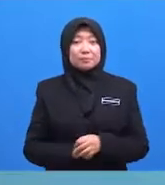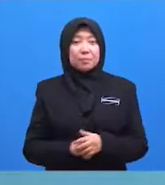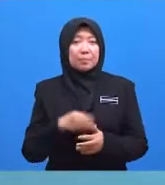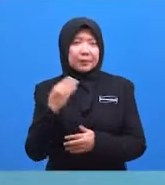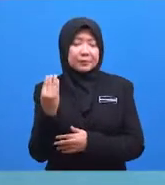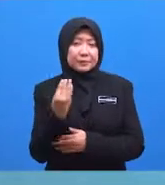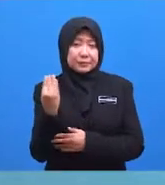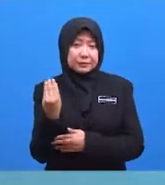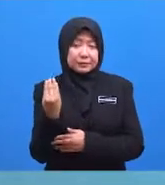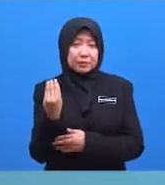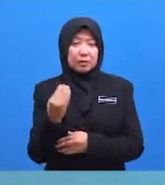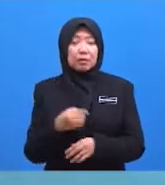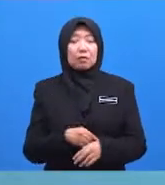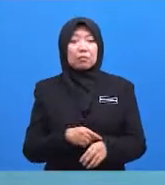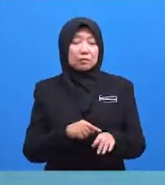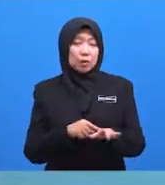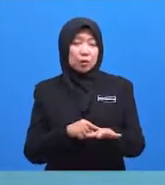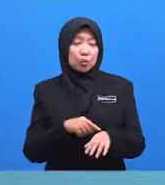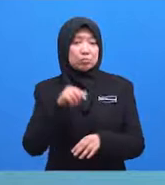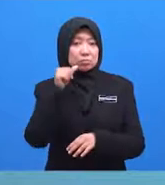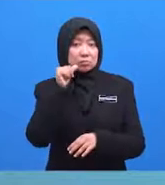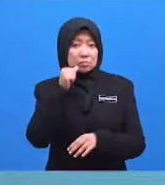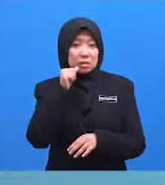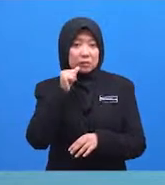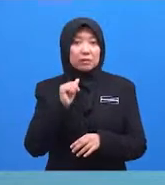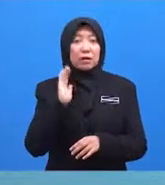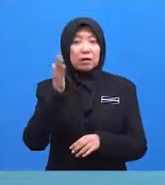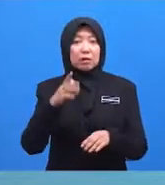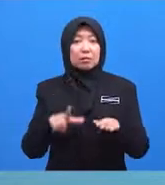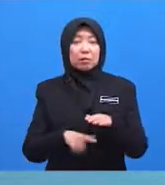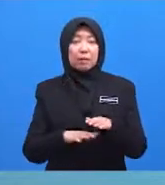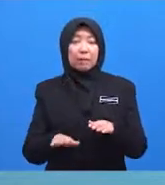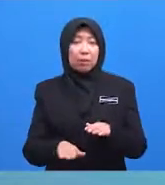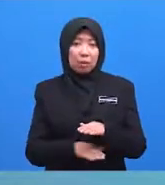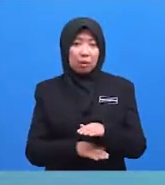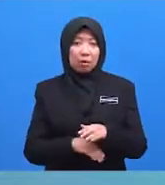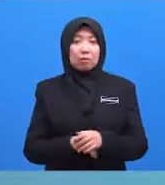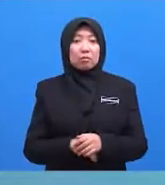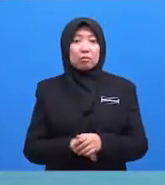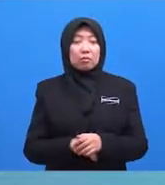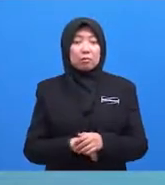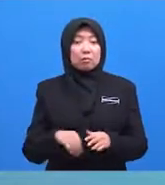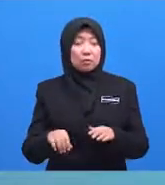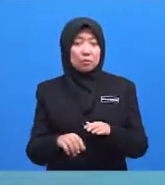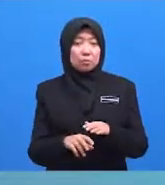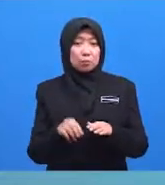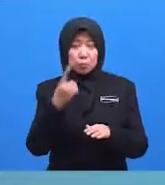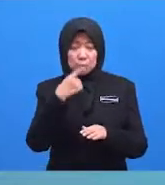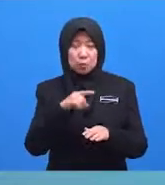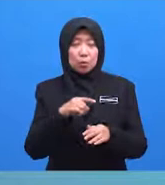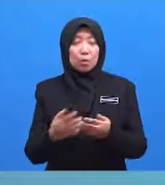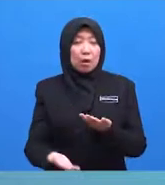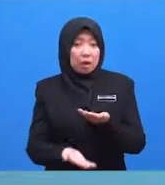Biasanya, daun salad akan diletakkan di bahagian bawah sekali sebagai alas di dalam